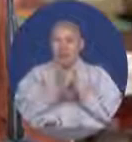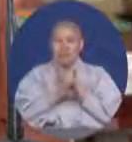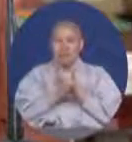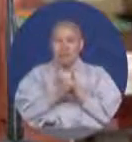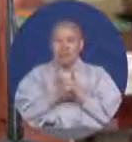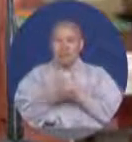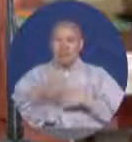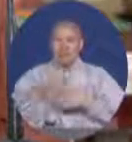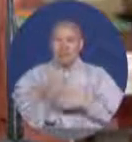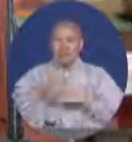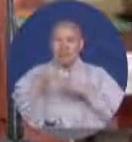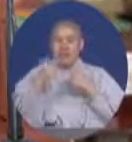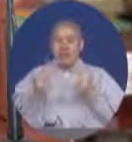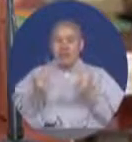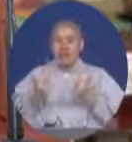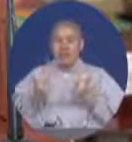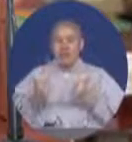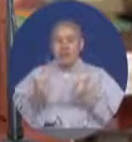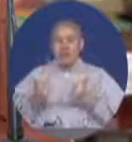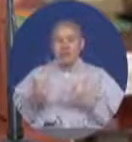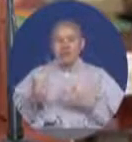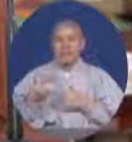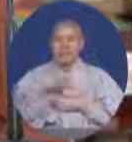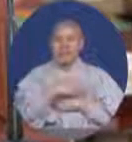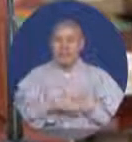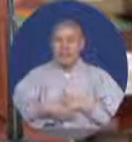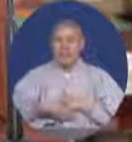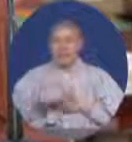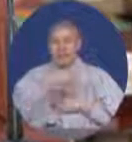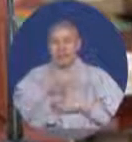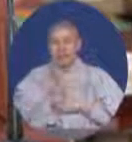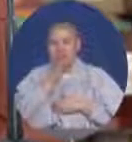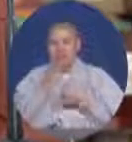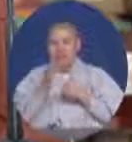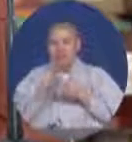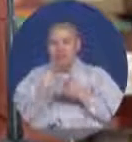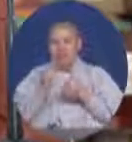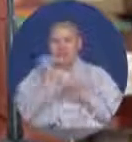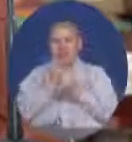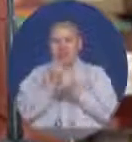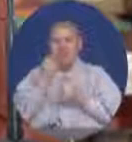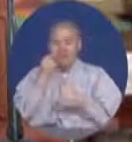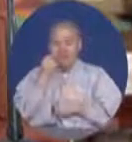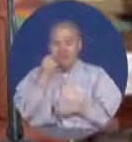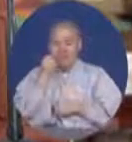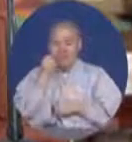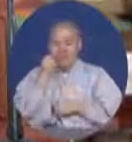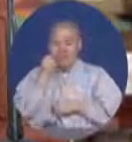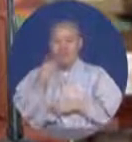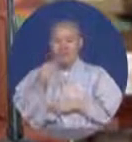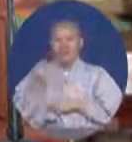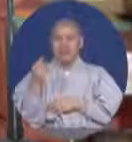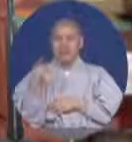옳잖아. 이게 뭐 몸이 다 늙어 빠져가지고 이게 뭐 이 결혼도 할 수 없는 몸이고 이